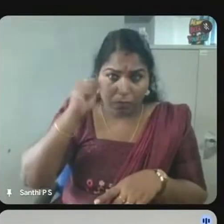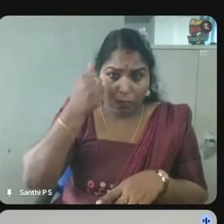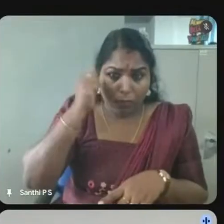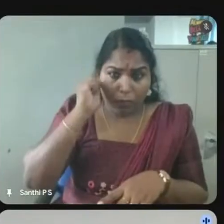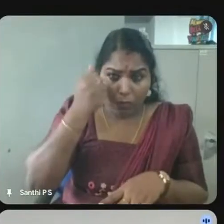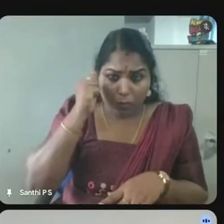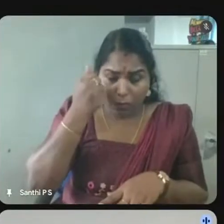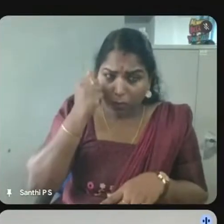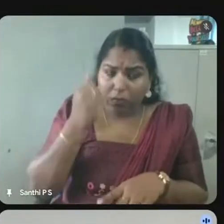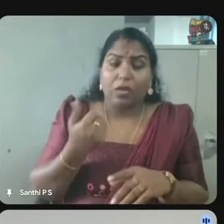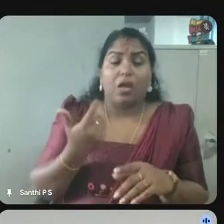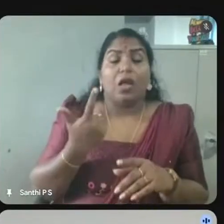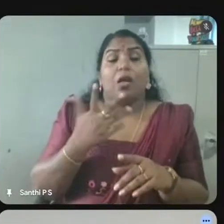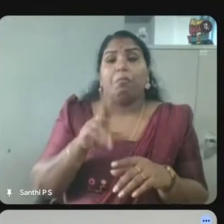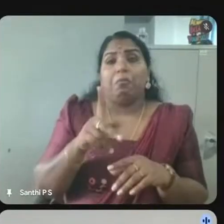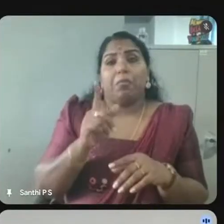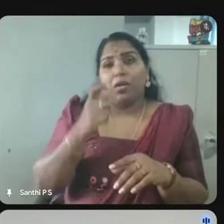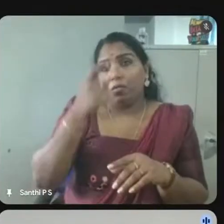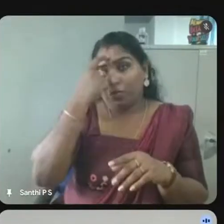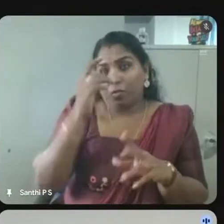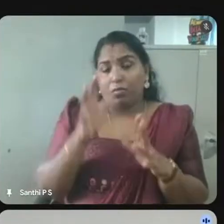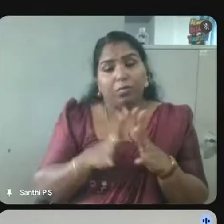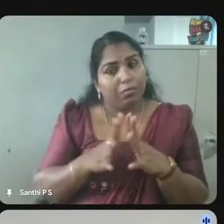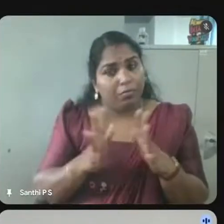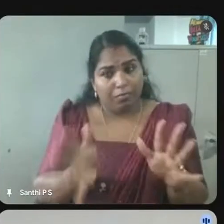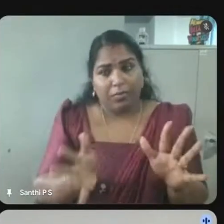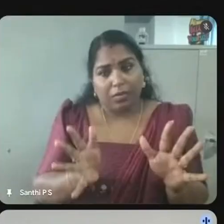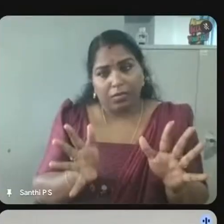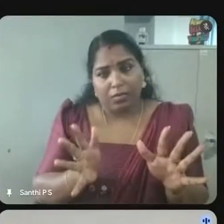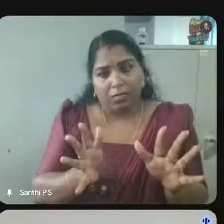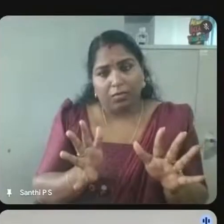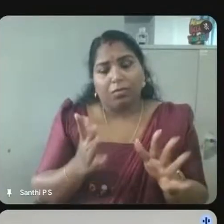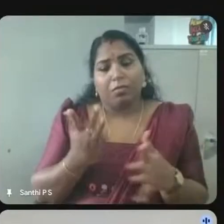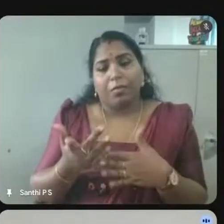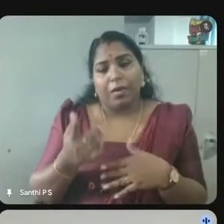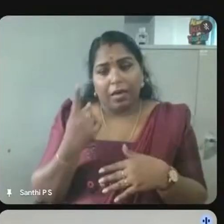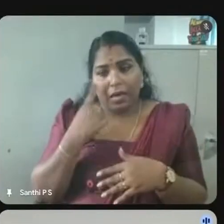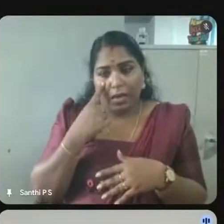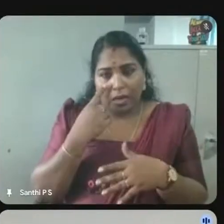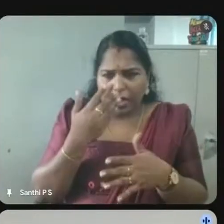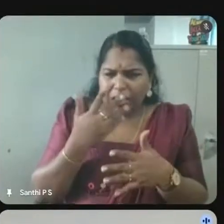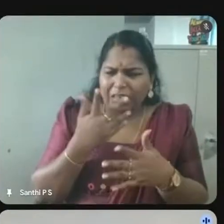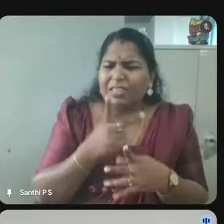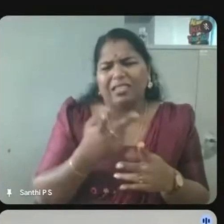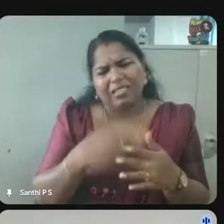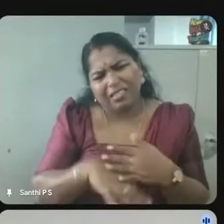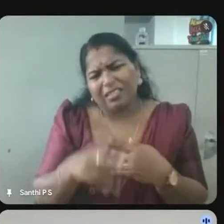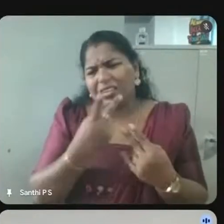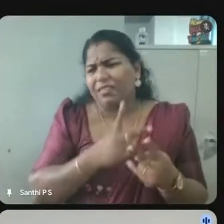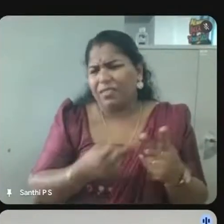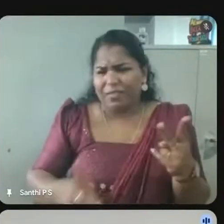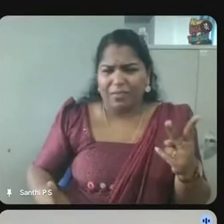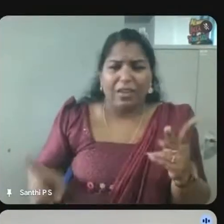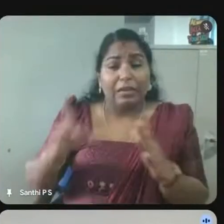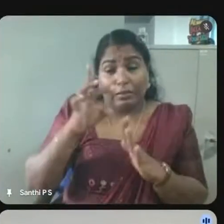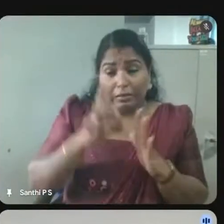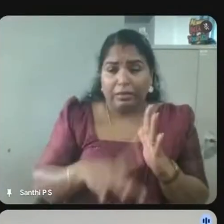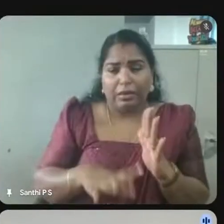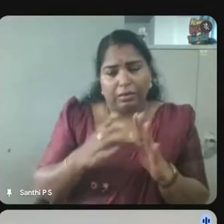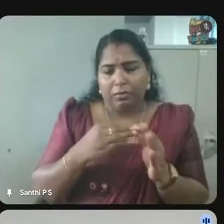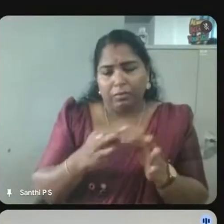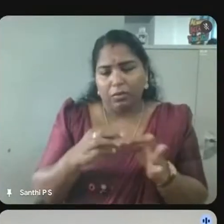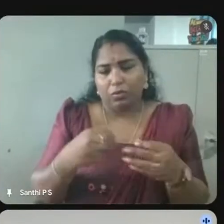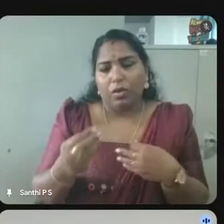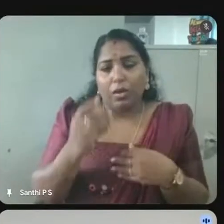പല പല പ്രശ്നങ്ങൾക്ക് കാരണമാണ്. കുട്ടികൾക്ക് ആസ്റ്റിഗ്മാറ്റിസം വരാം, കണ്ണിൽ വരുന്ന റിക്കറന്റ് കോണിൽ റോഷൻ, ഒരുപാട് പ്രശ്നങ്ങൾ. ഞാൻ അതിന്റെ ഡീറ്റെയിലോട്ട് പോകുന്നില്ല.